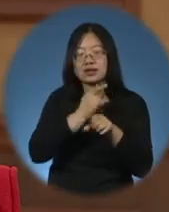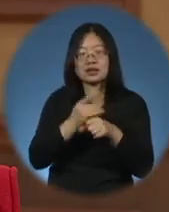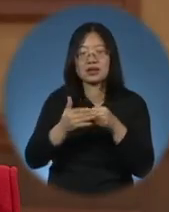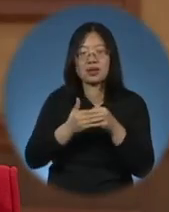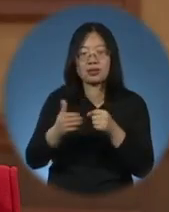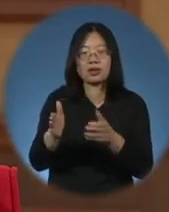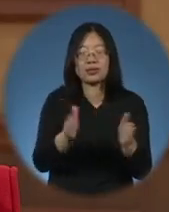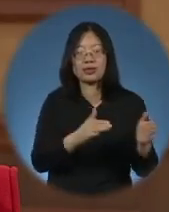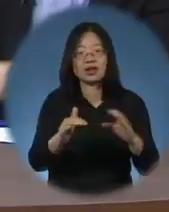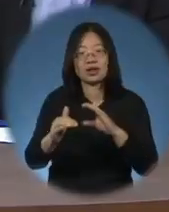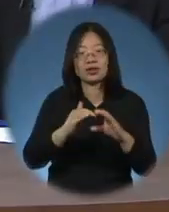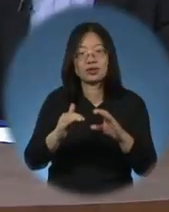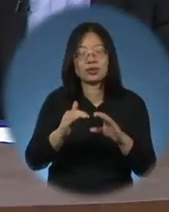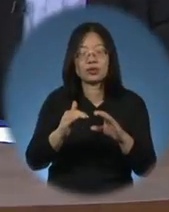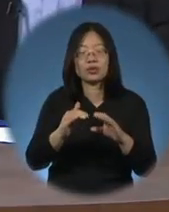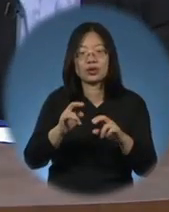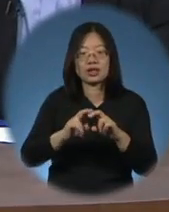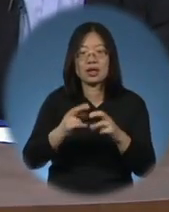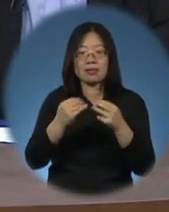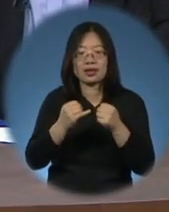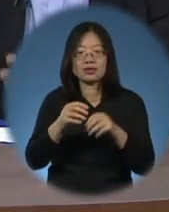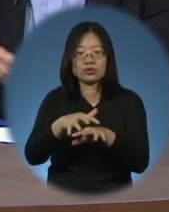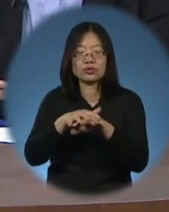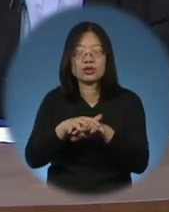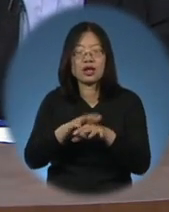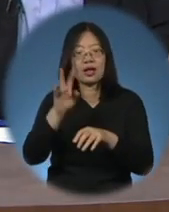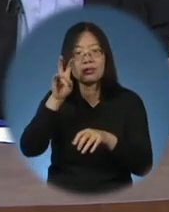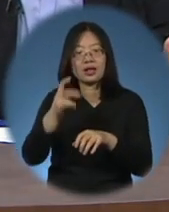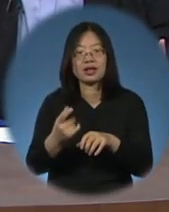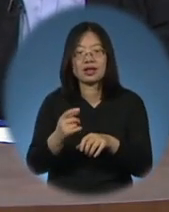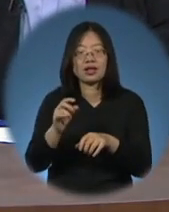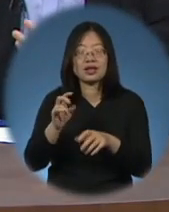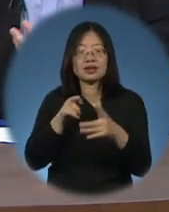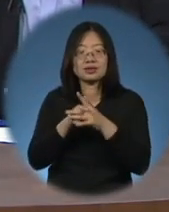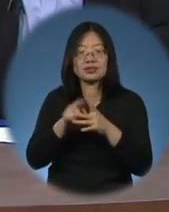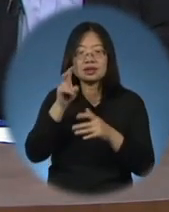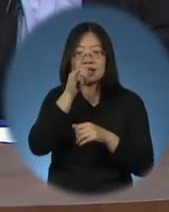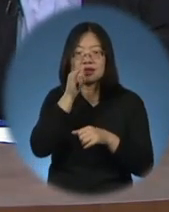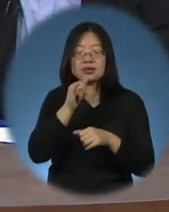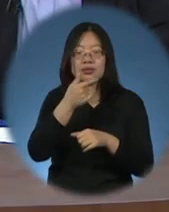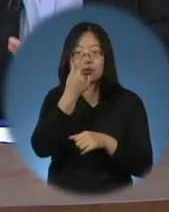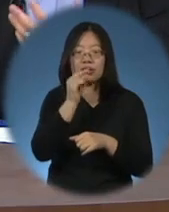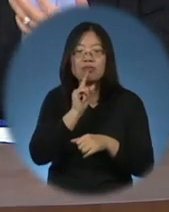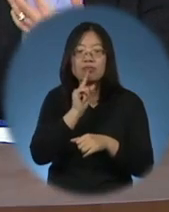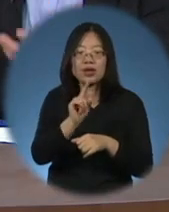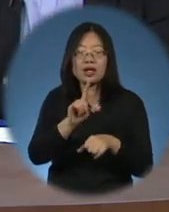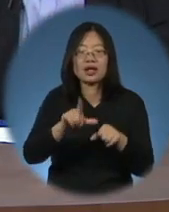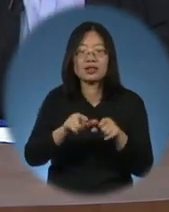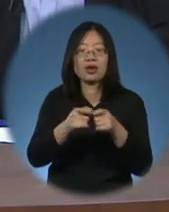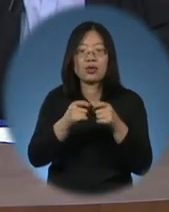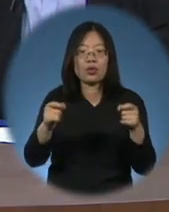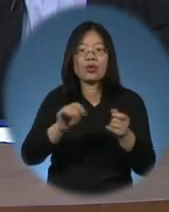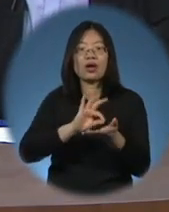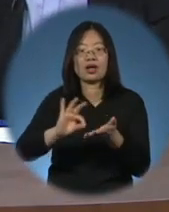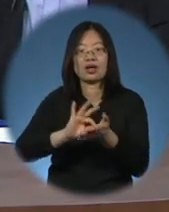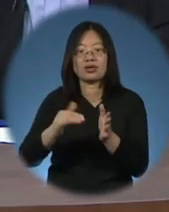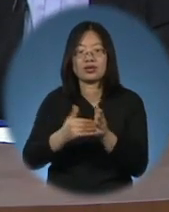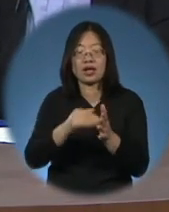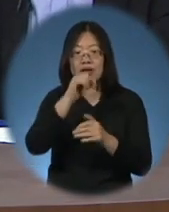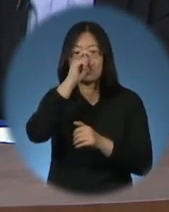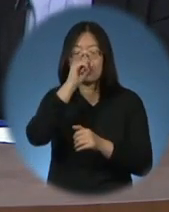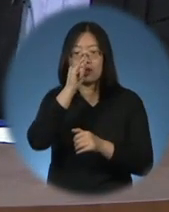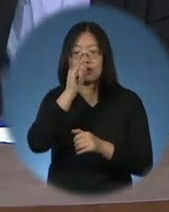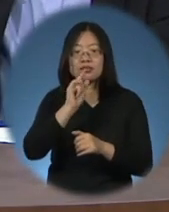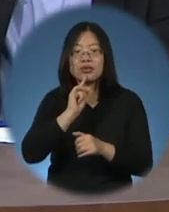그 반면에 소통 채널이 굉장히 많은 그 구조는 아마 이제 금방 짐작하시겠지만 단점은 시간이 오래 걸린다는 거고요.